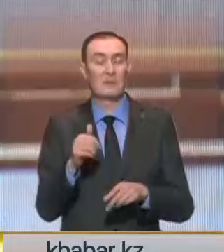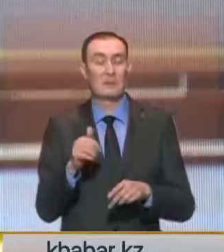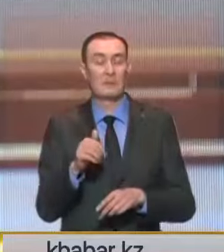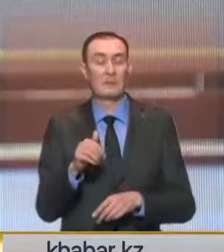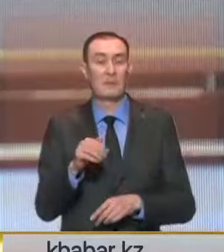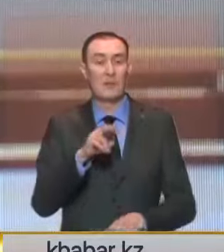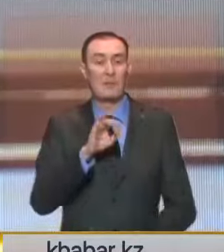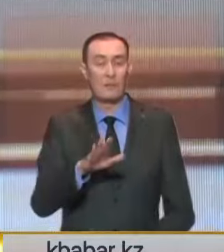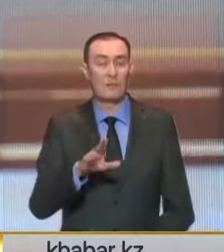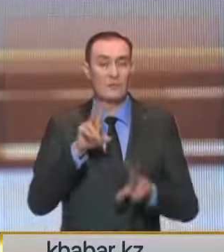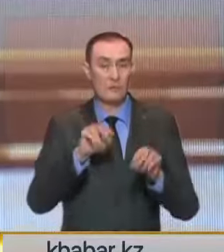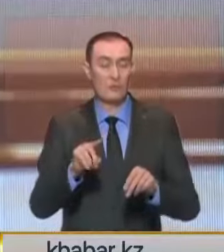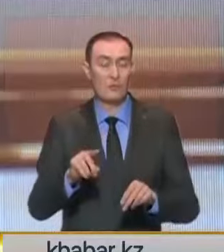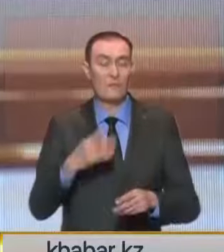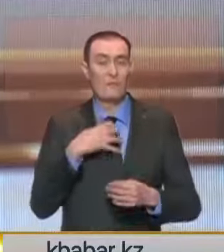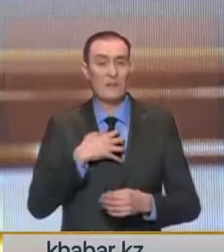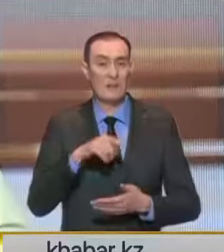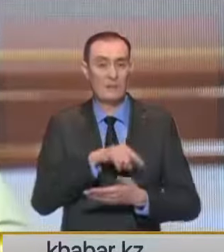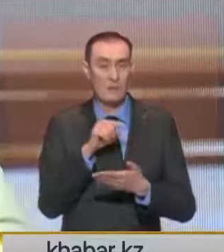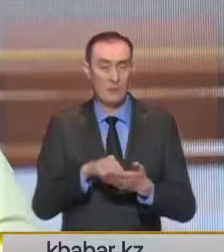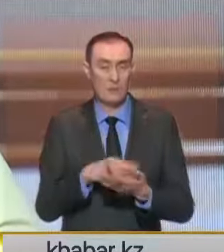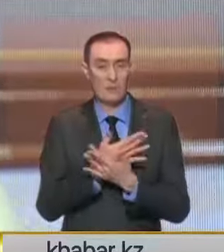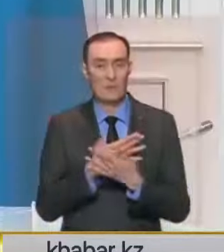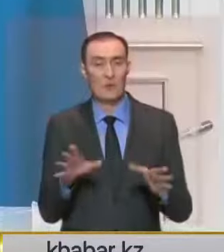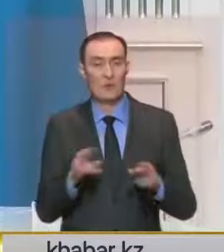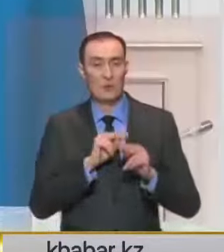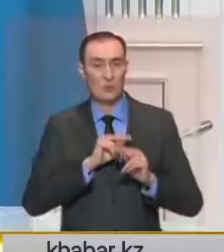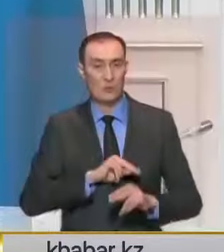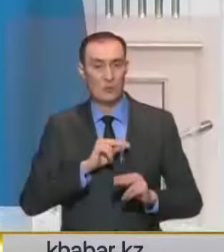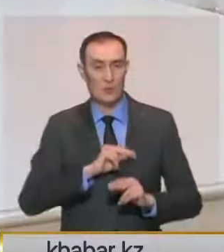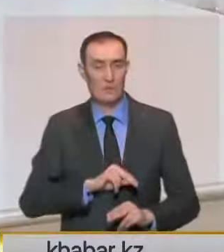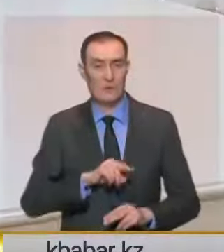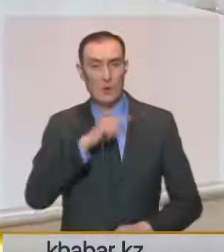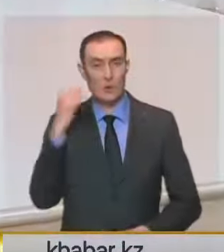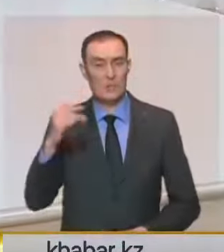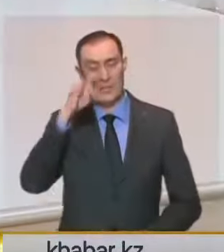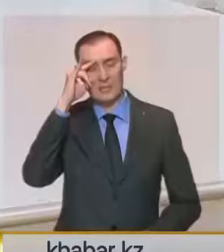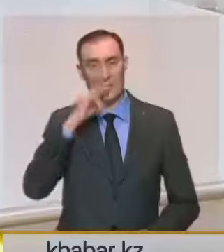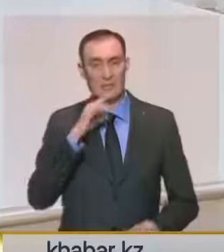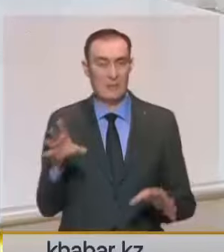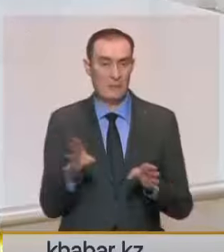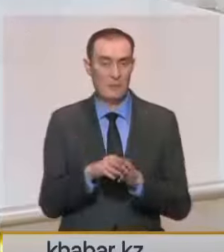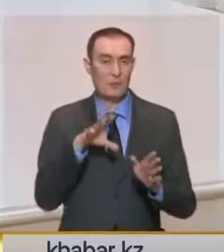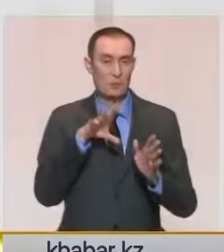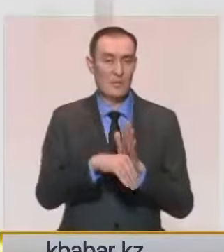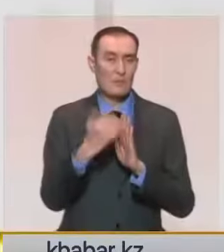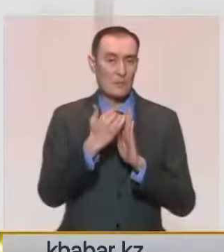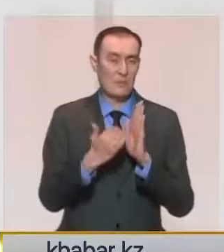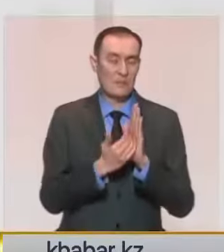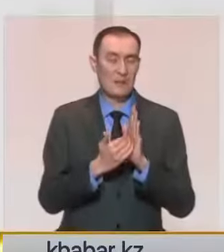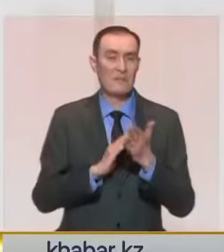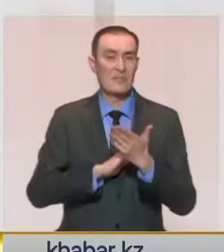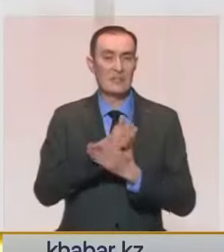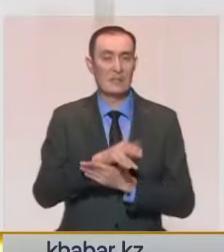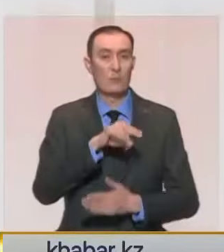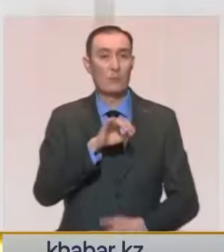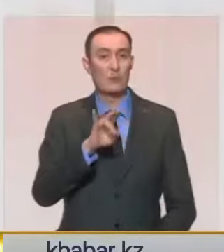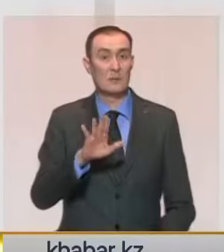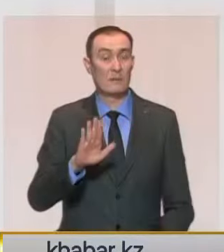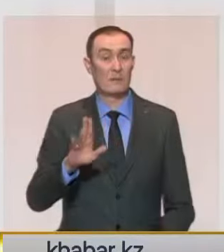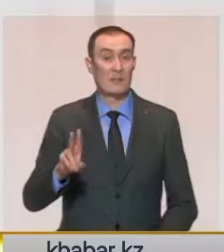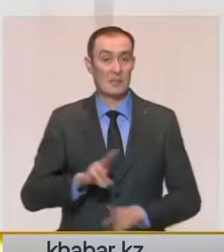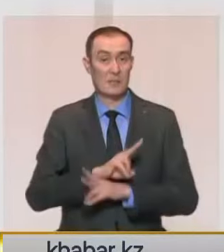Федерации. Сергей Лавров заверил, что все ключевые вопросы многогранного сотрудничества России и Казахстана, в том числе повестка предстоящего визита Владимира Путина в